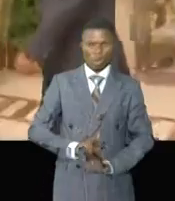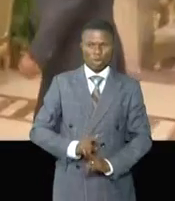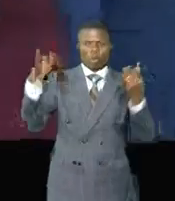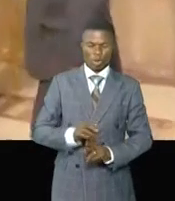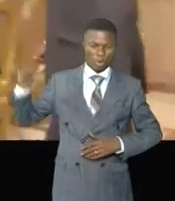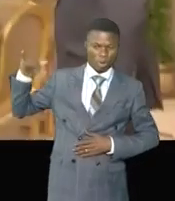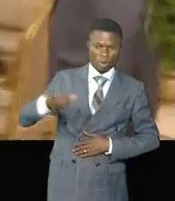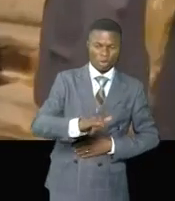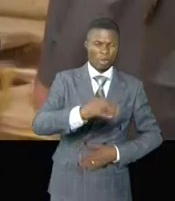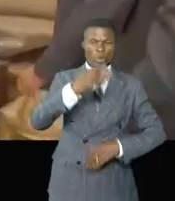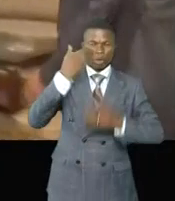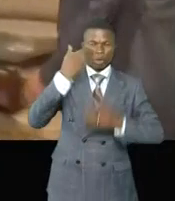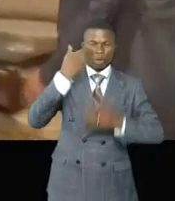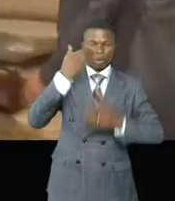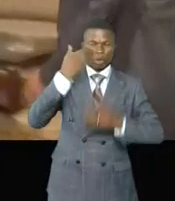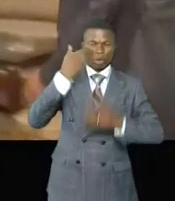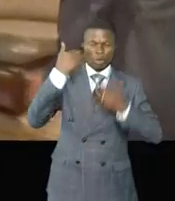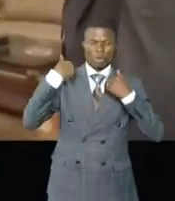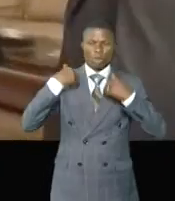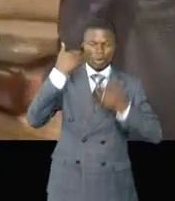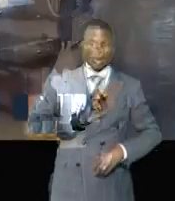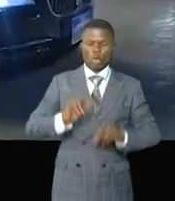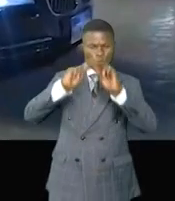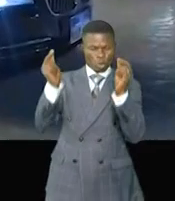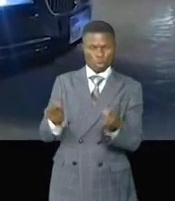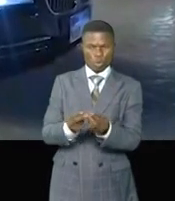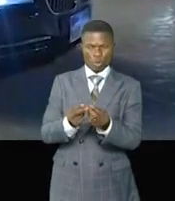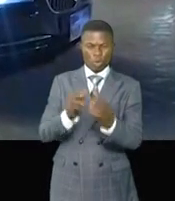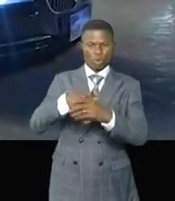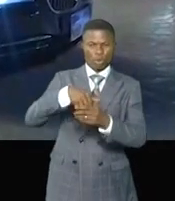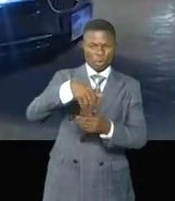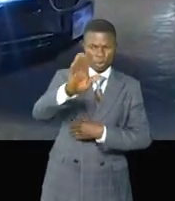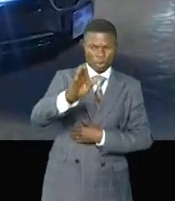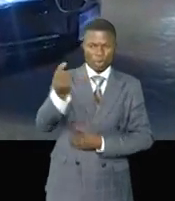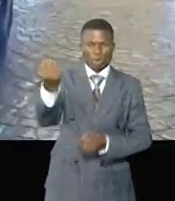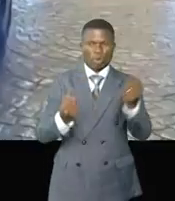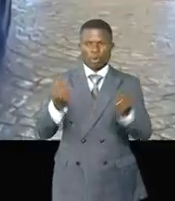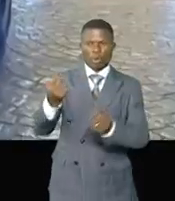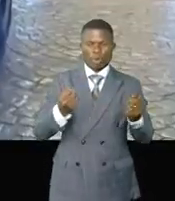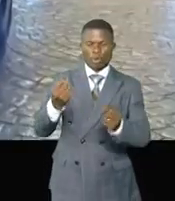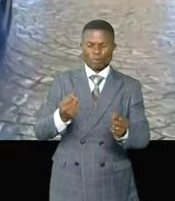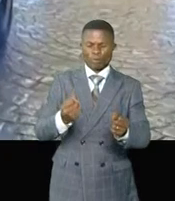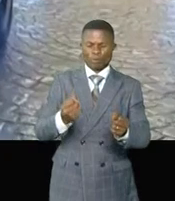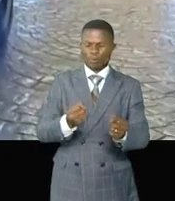congolaises. De Caire, le président de la République va sortir par le terminal VIP 27.